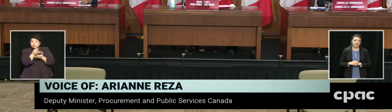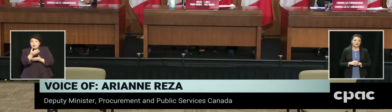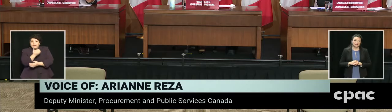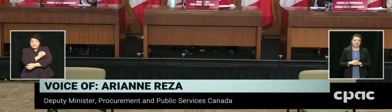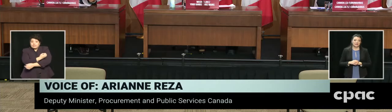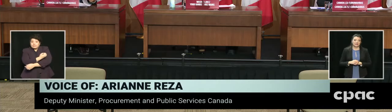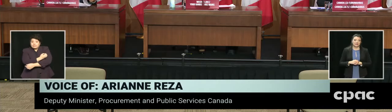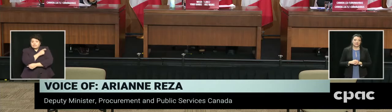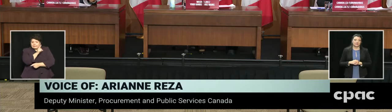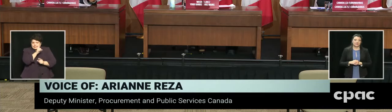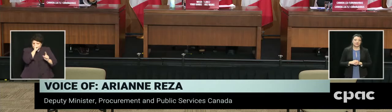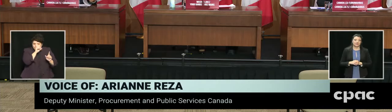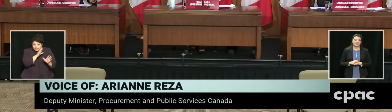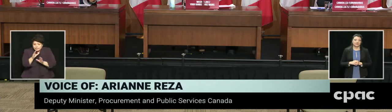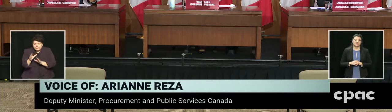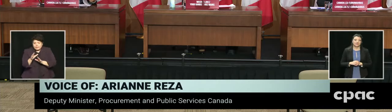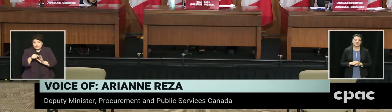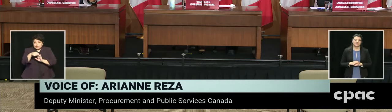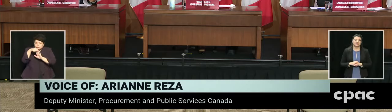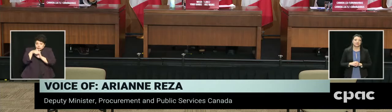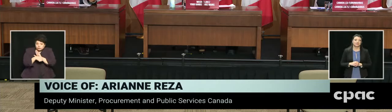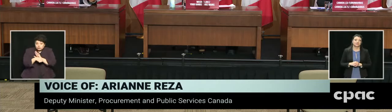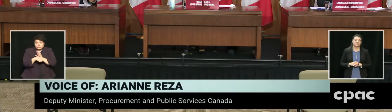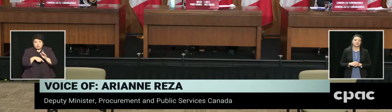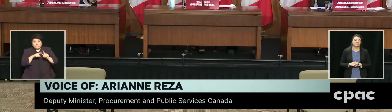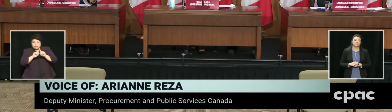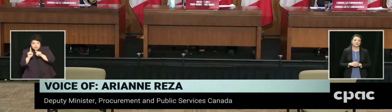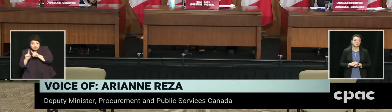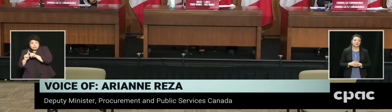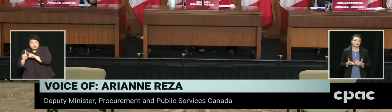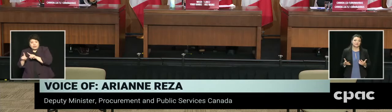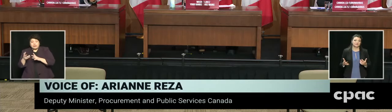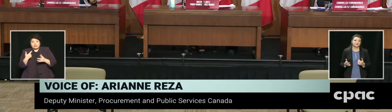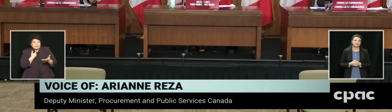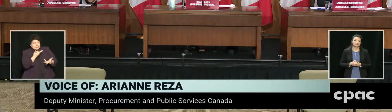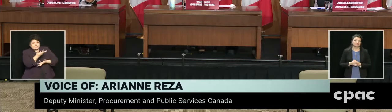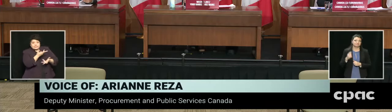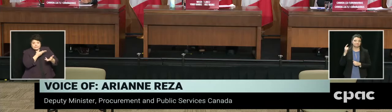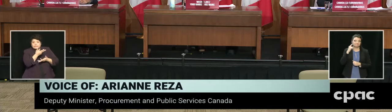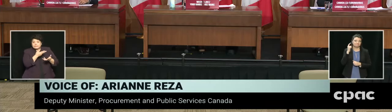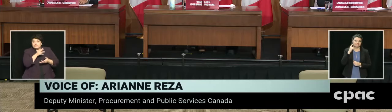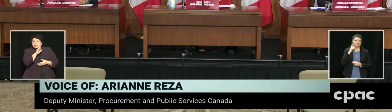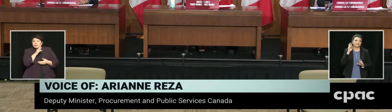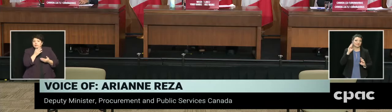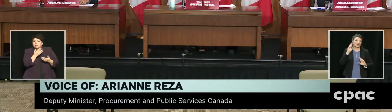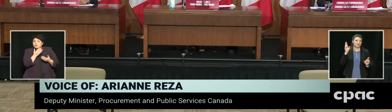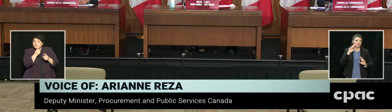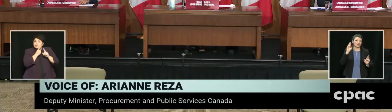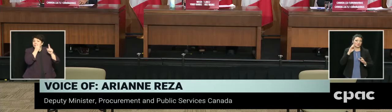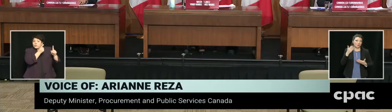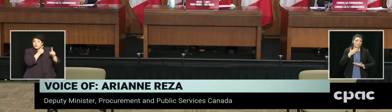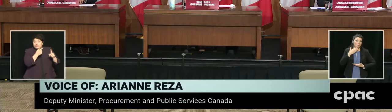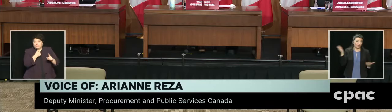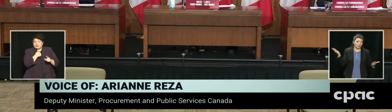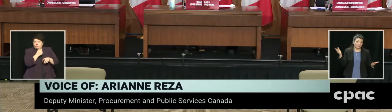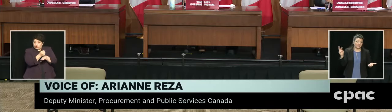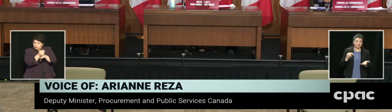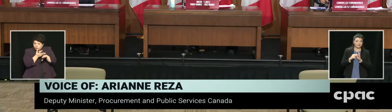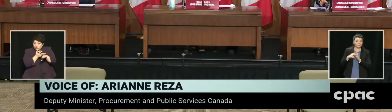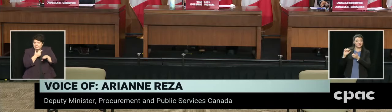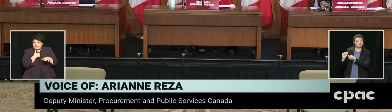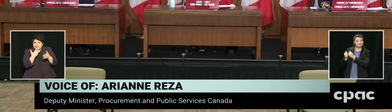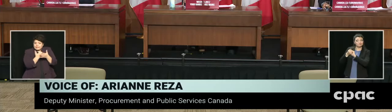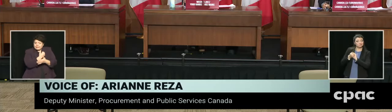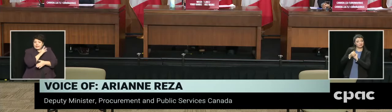to be deliberate, strategic, and comprehensive. The target is to ensure early access to a diverse portfolio of vaccines so